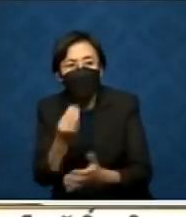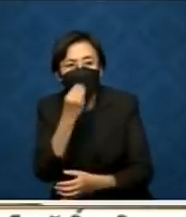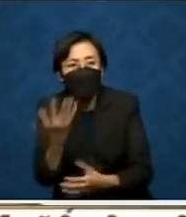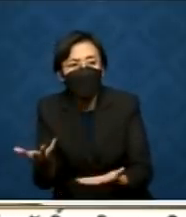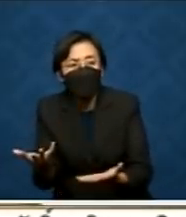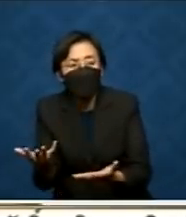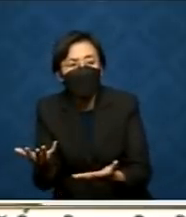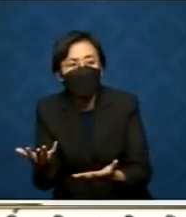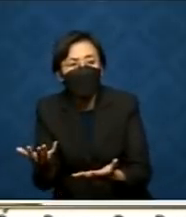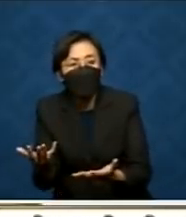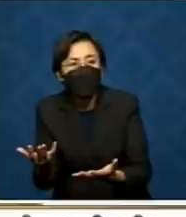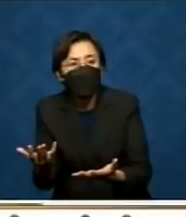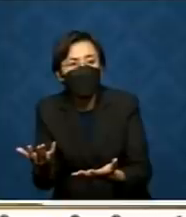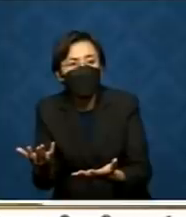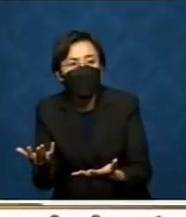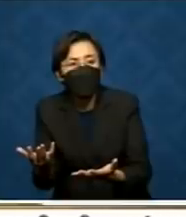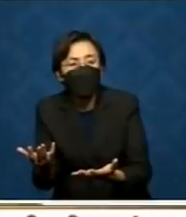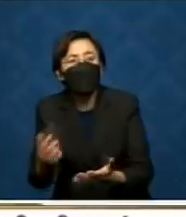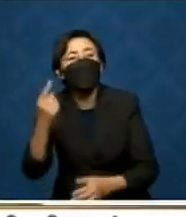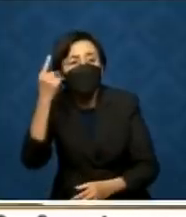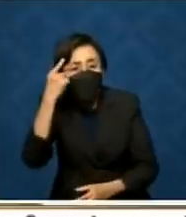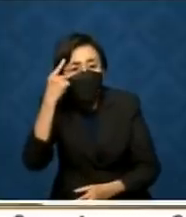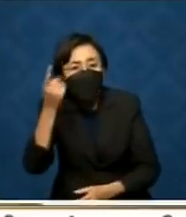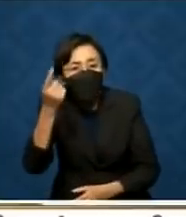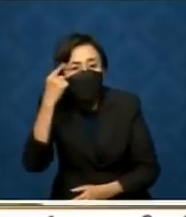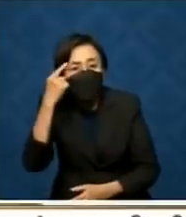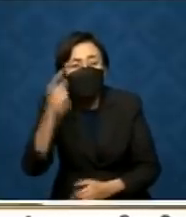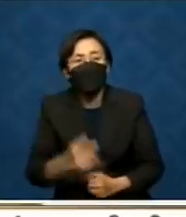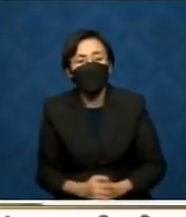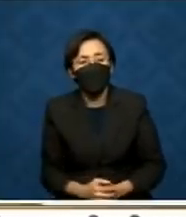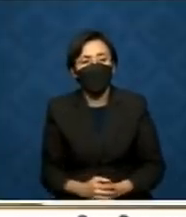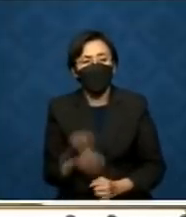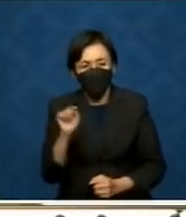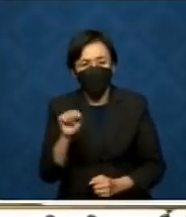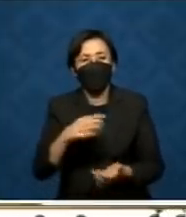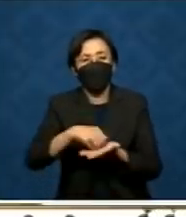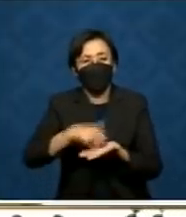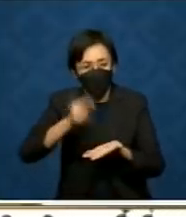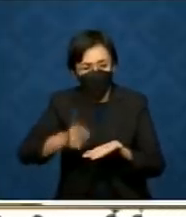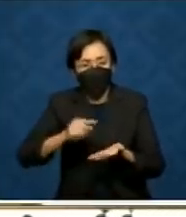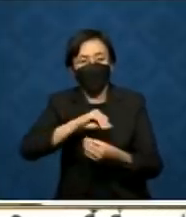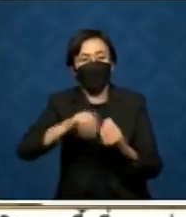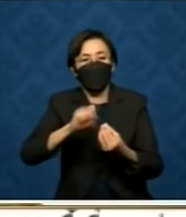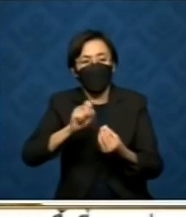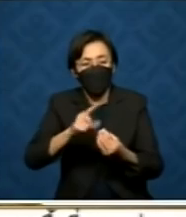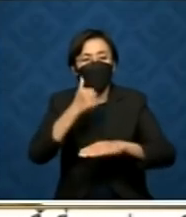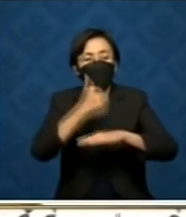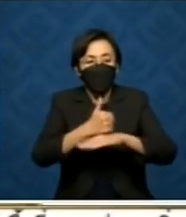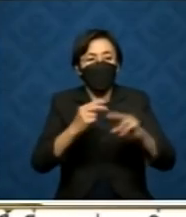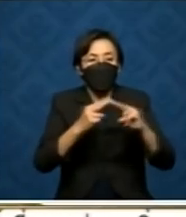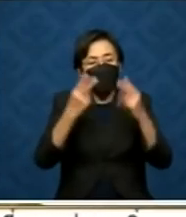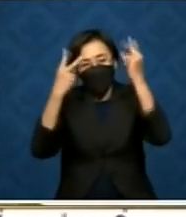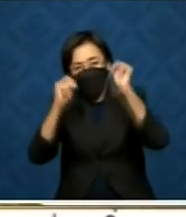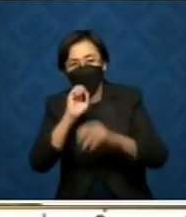อ่ะแต่คิดไหมครับเนี่ยนี่คือบ้านความเป็นจริงนั้นเศรษฐกิจทำตีและนายกที่บอกว่า